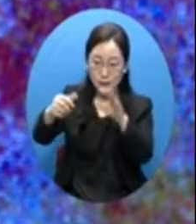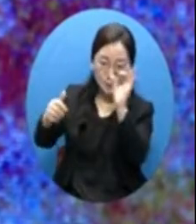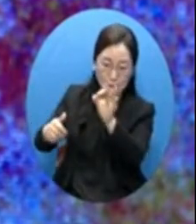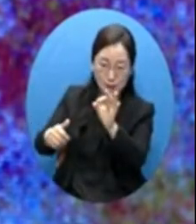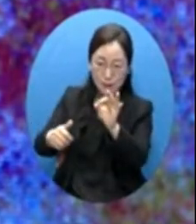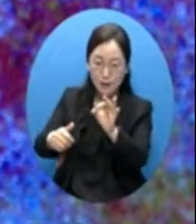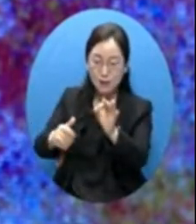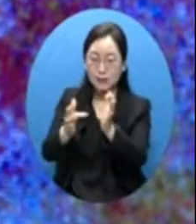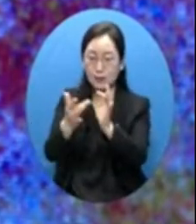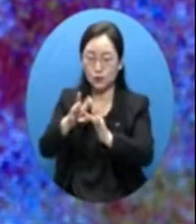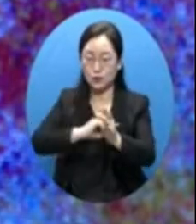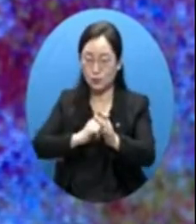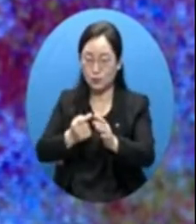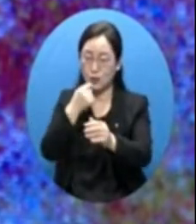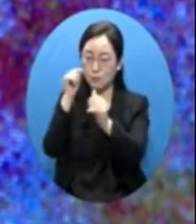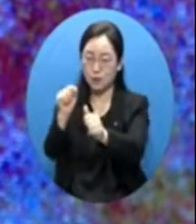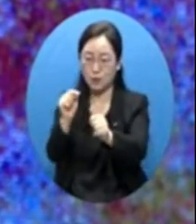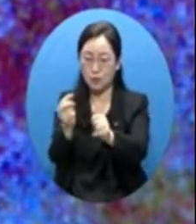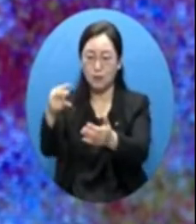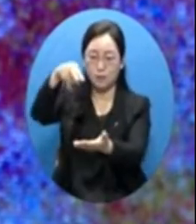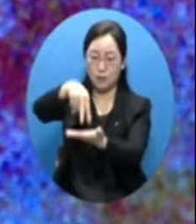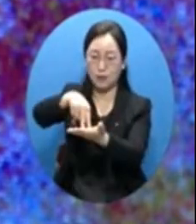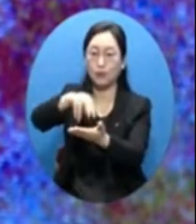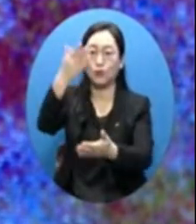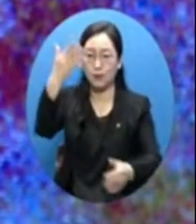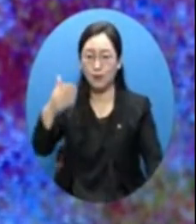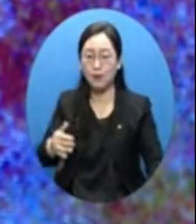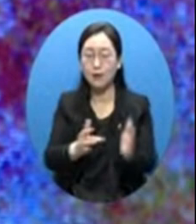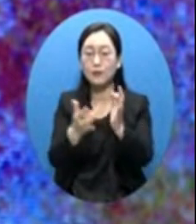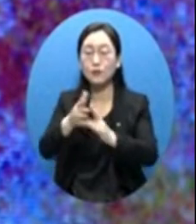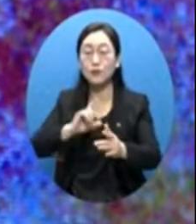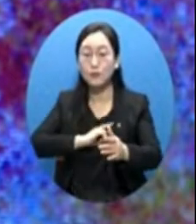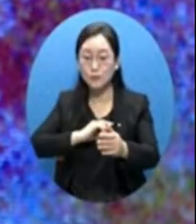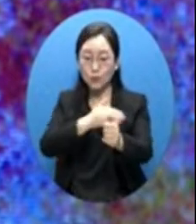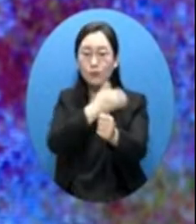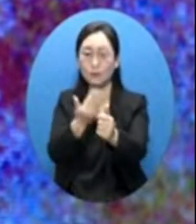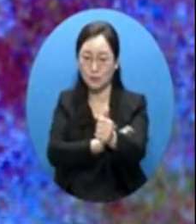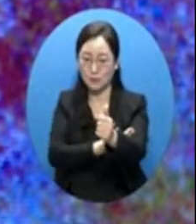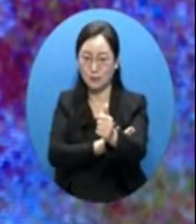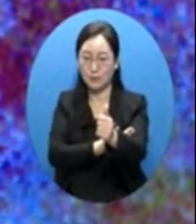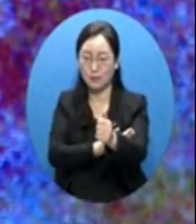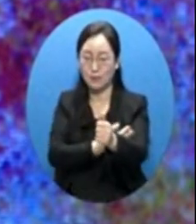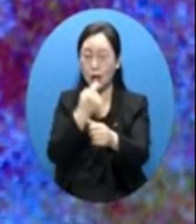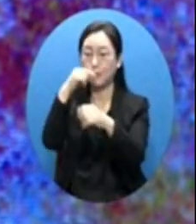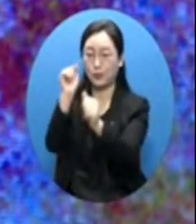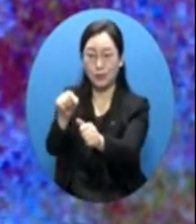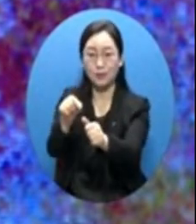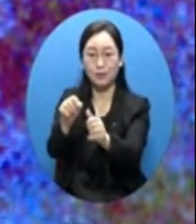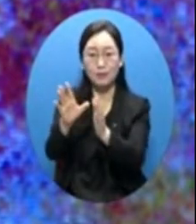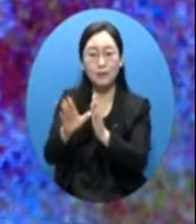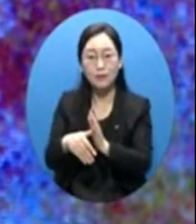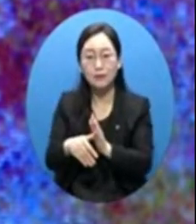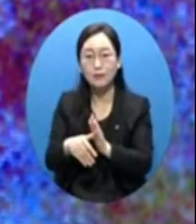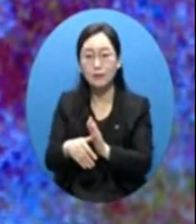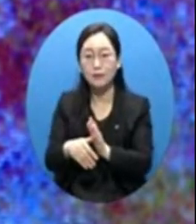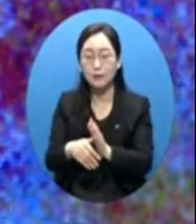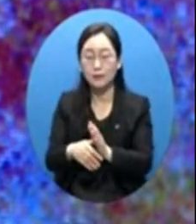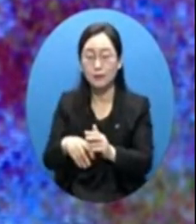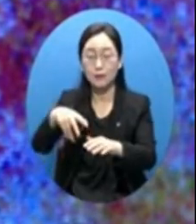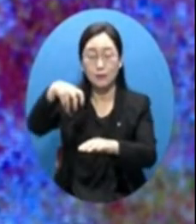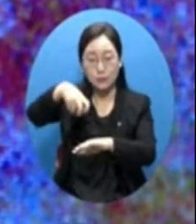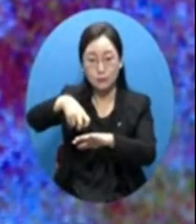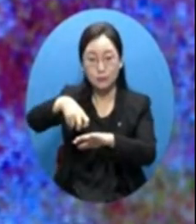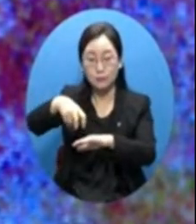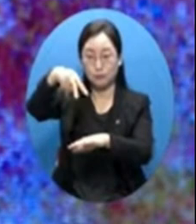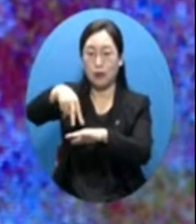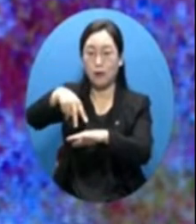세웠습니다. 예수 이름에 위대한 권세가 있습니다. 예수님 이름으로 명령할 때 남에서부터 걷지 못하게 된 자가